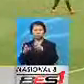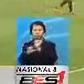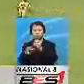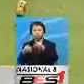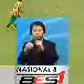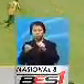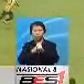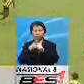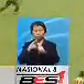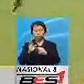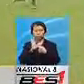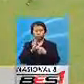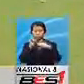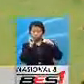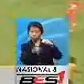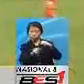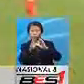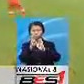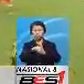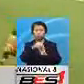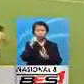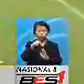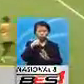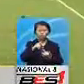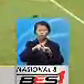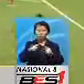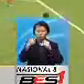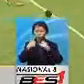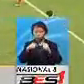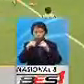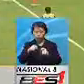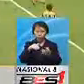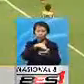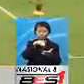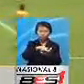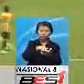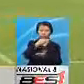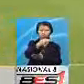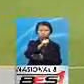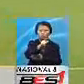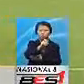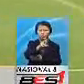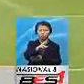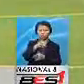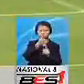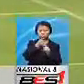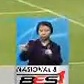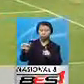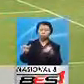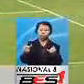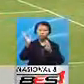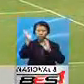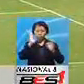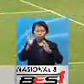peluang pertama untuk menjaringkan gol pada minit ke-10. Namun cubaan pemain tengah, Hazali Mubarak, tersasar.